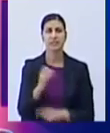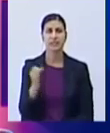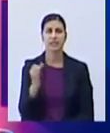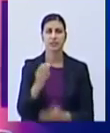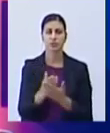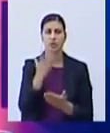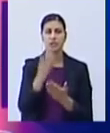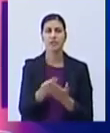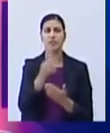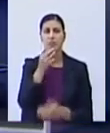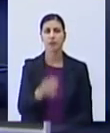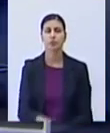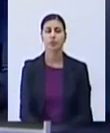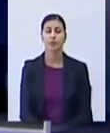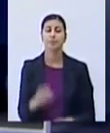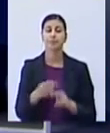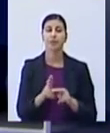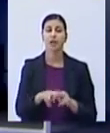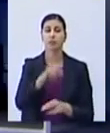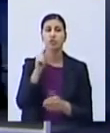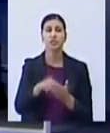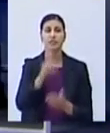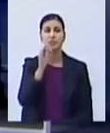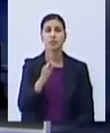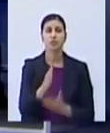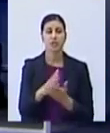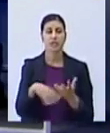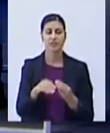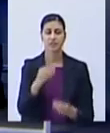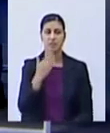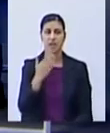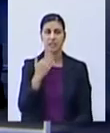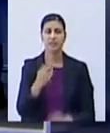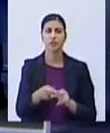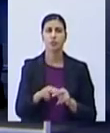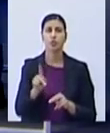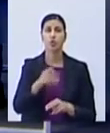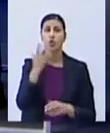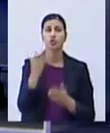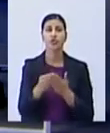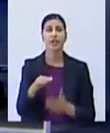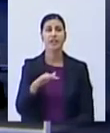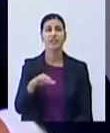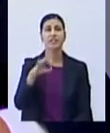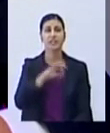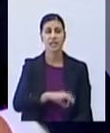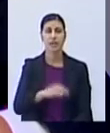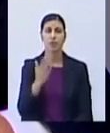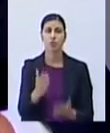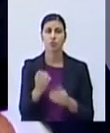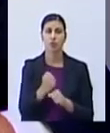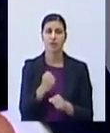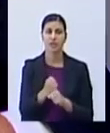პასუხი. ჩვენი პასუხი ამ შეკითხვაზე არის ალბათ ყველაზე მარტივი, იმიტომ რომ ჩვენ ქვეყნის ასარგებლოთ თუ